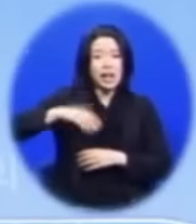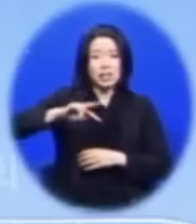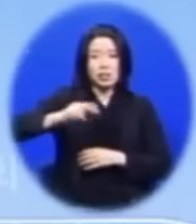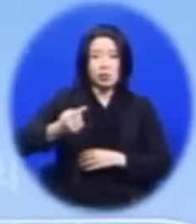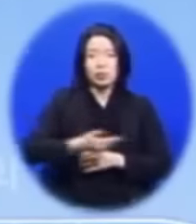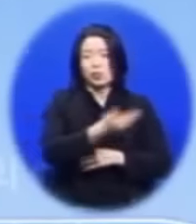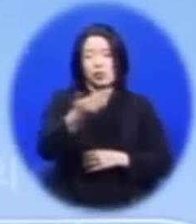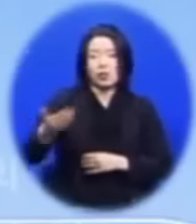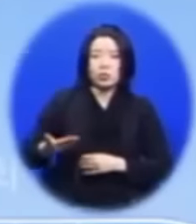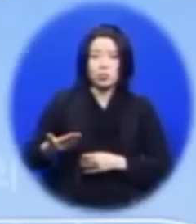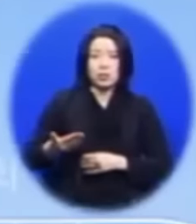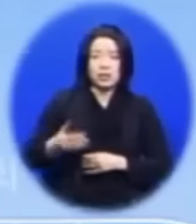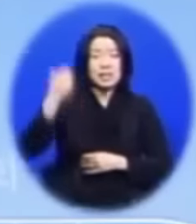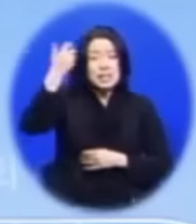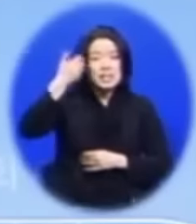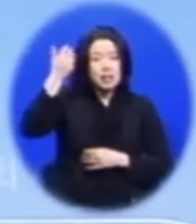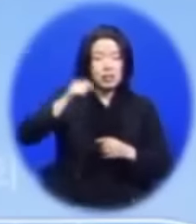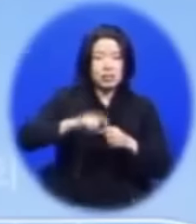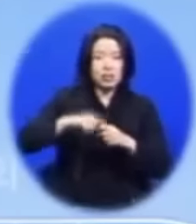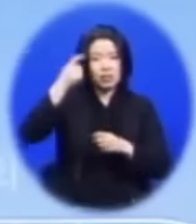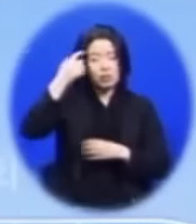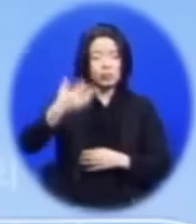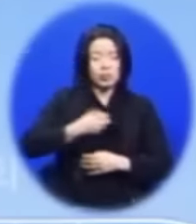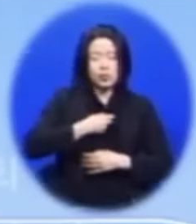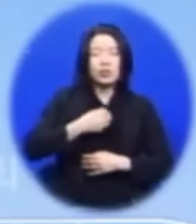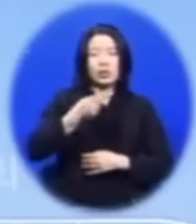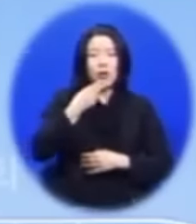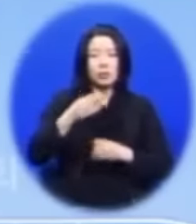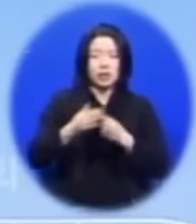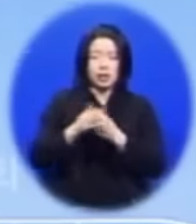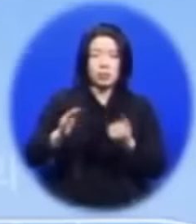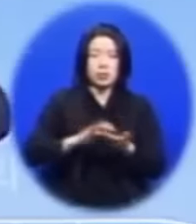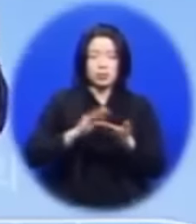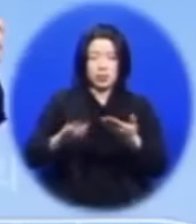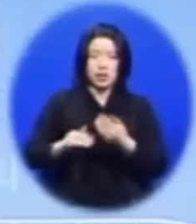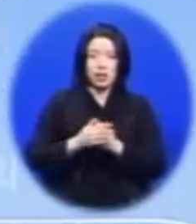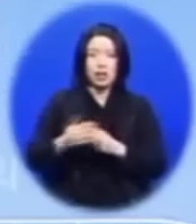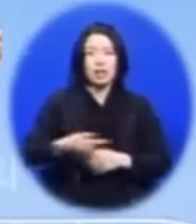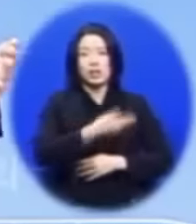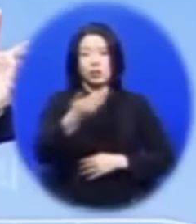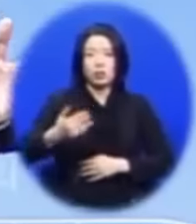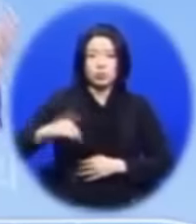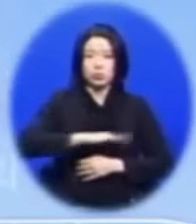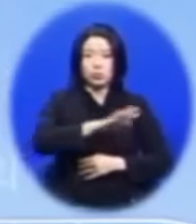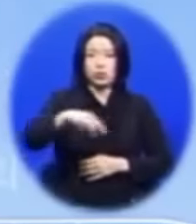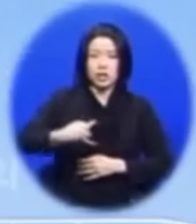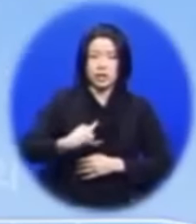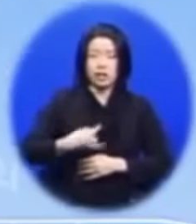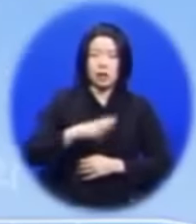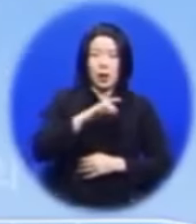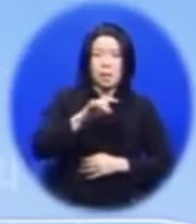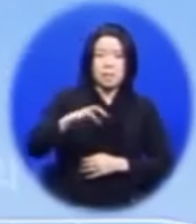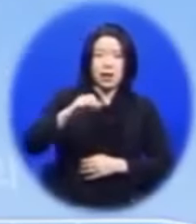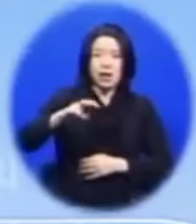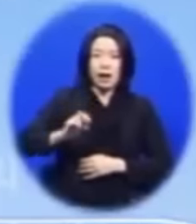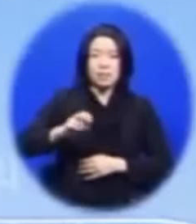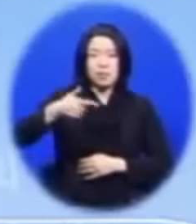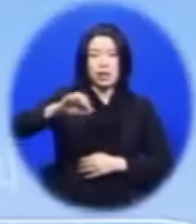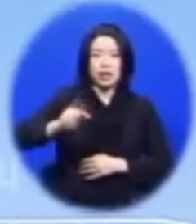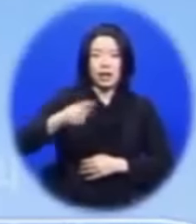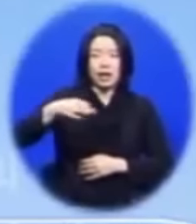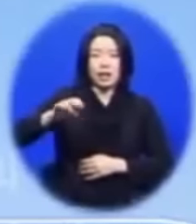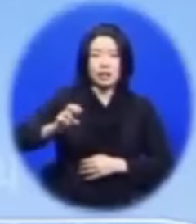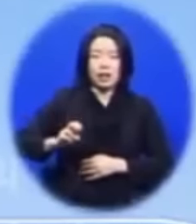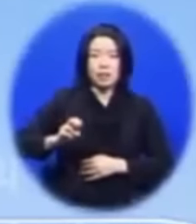여러분이 영적인 충이 없 여러분 우리에게는 폐함 간하고 비교가 안 되는